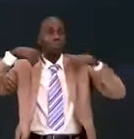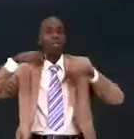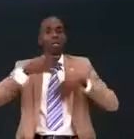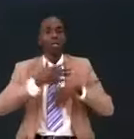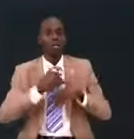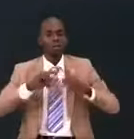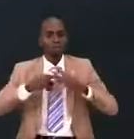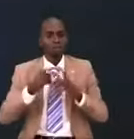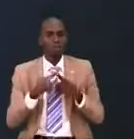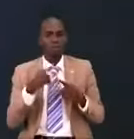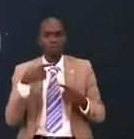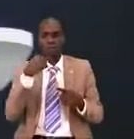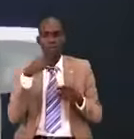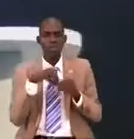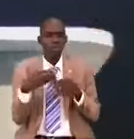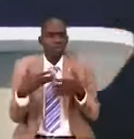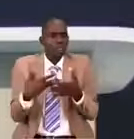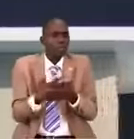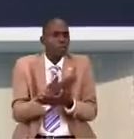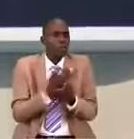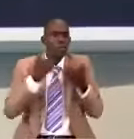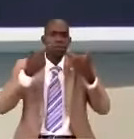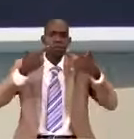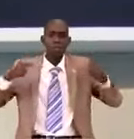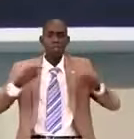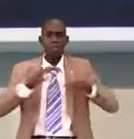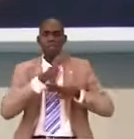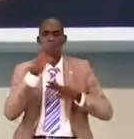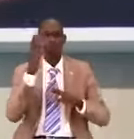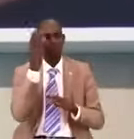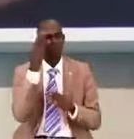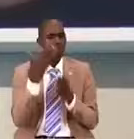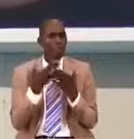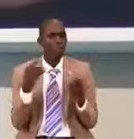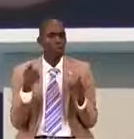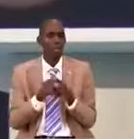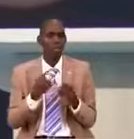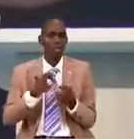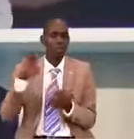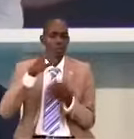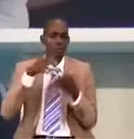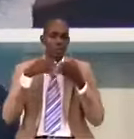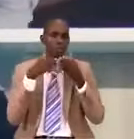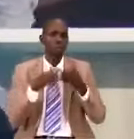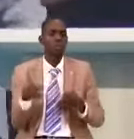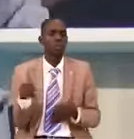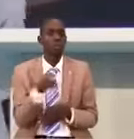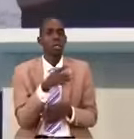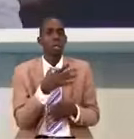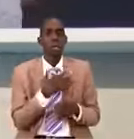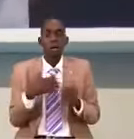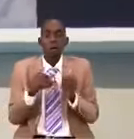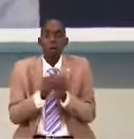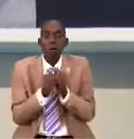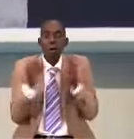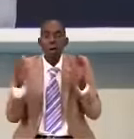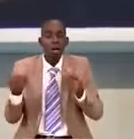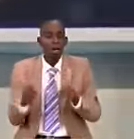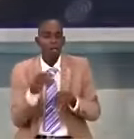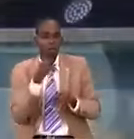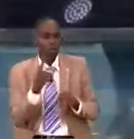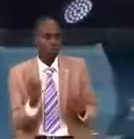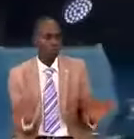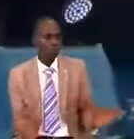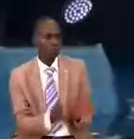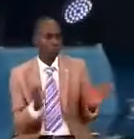données de s'exprimer et sont que personne ne le pousse pièces levé là de oh homme d'Israël écouter ma parole